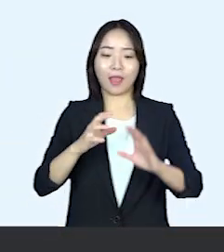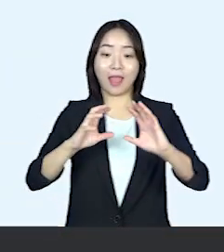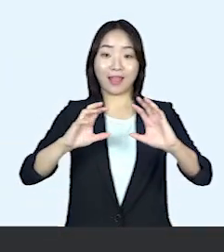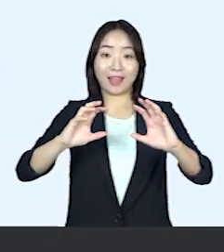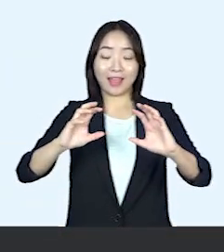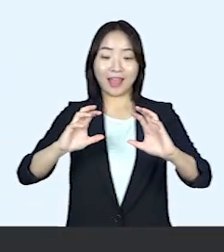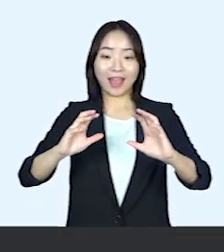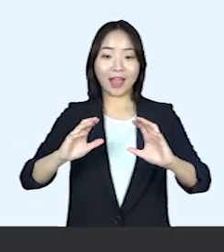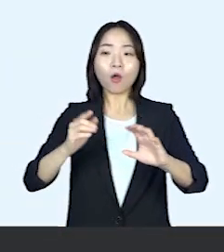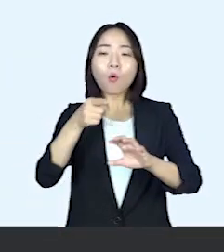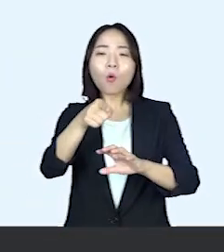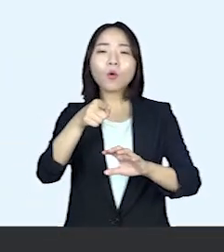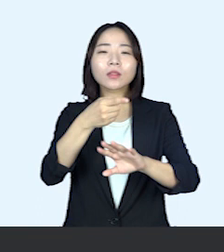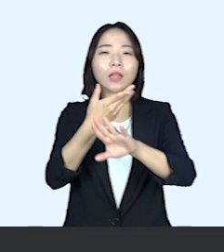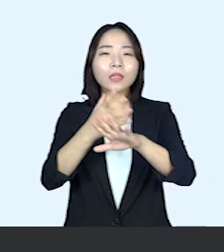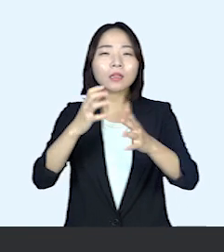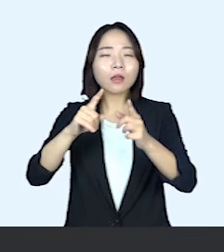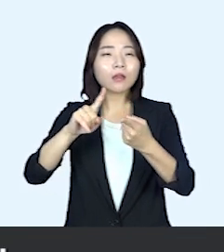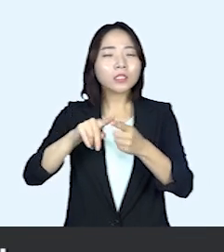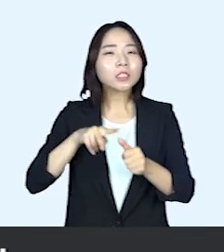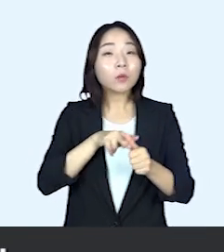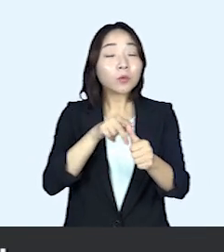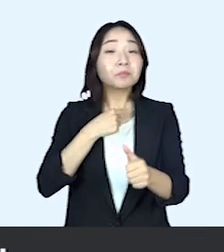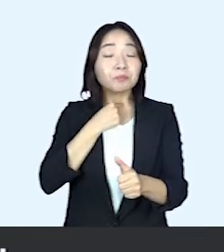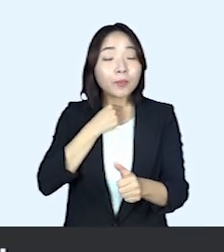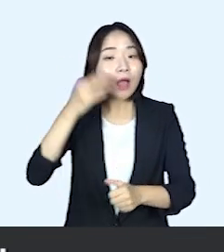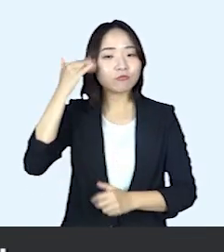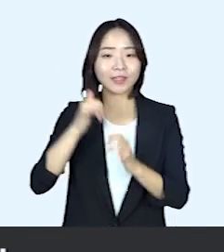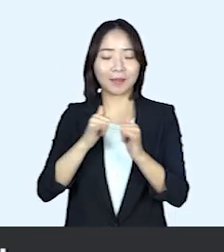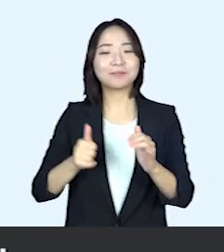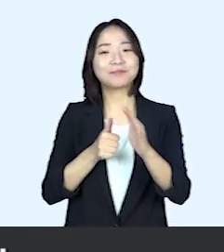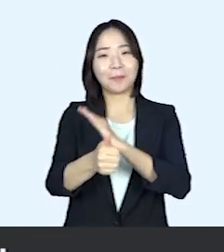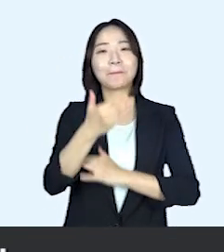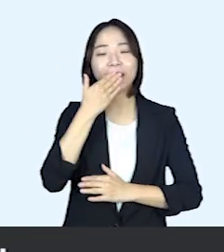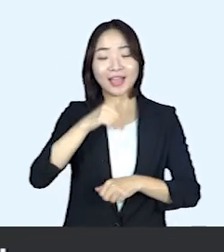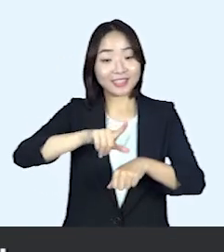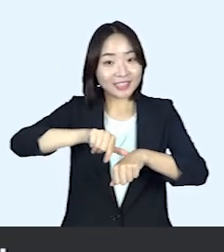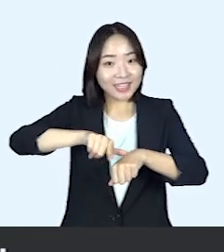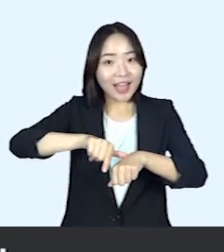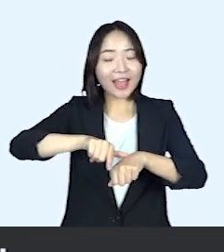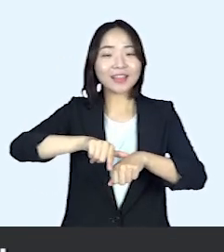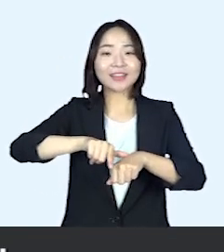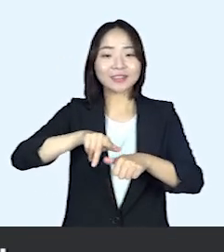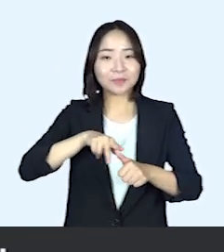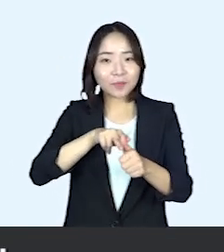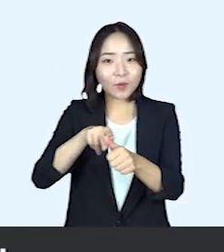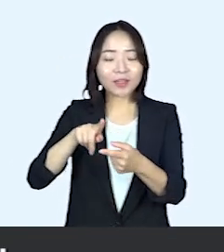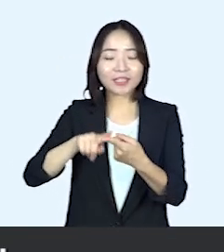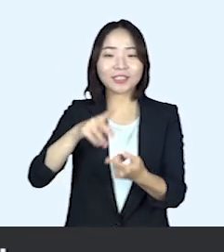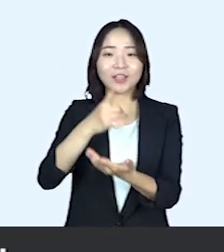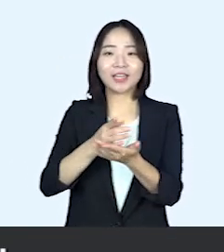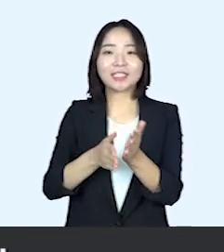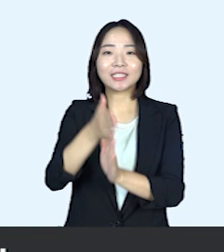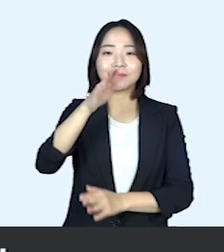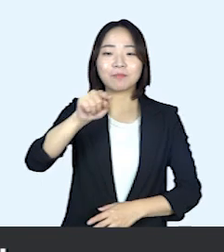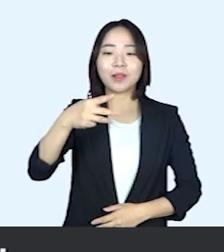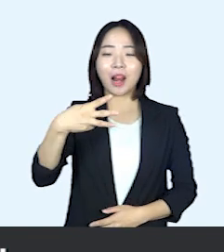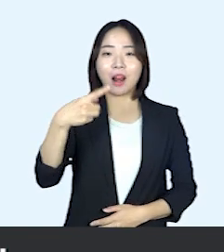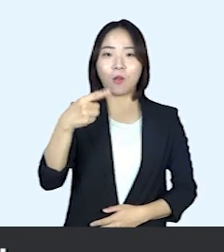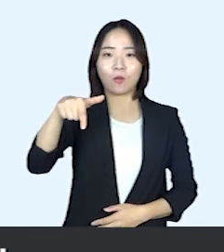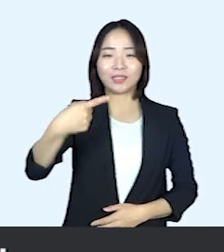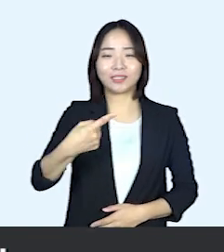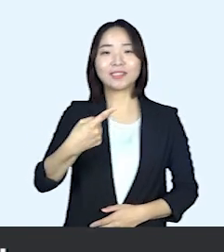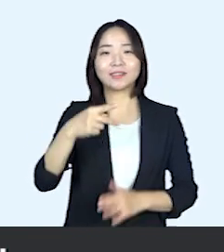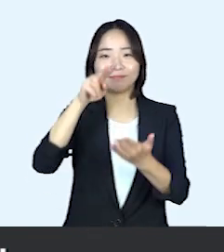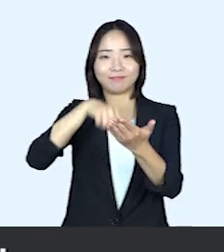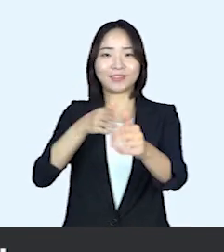싶은 내국인도 상담 가능합니다. 이용 시간, 국가 등 보다 자세한 사항은 천안시 블로그를 참고하시기